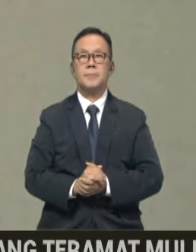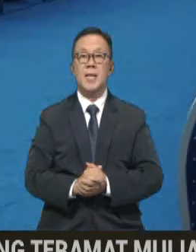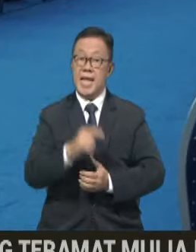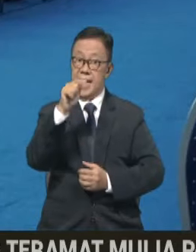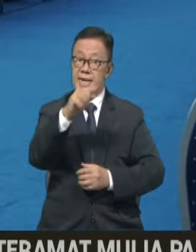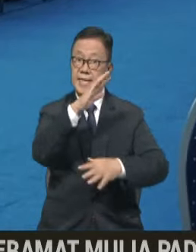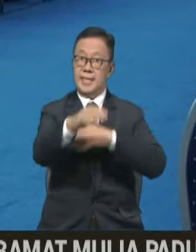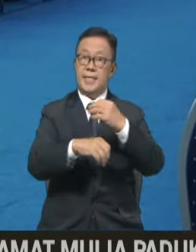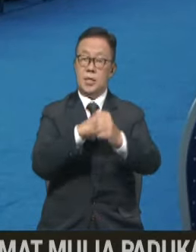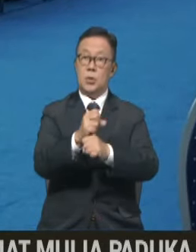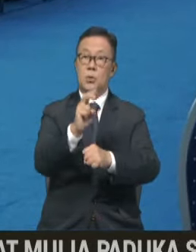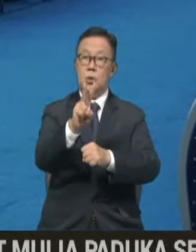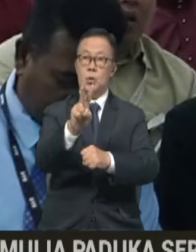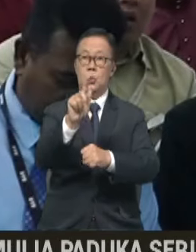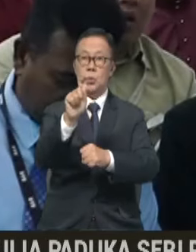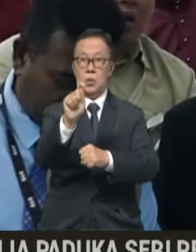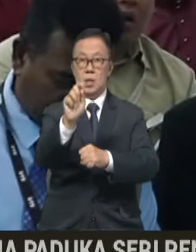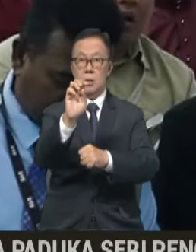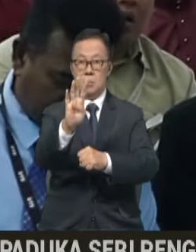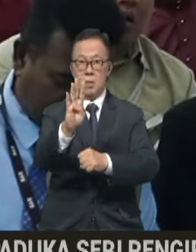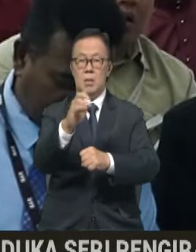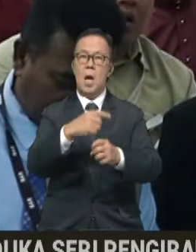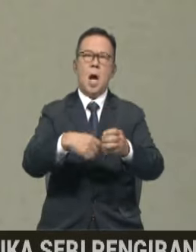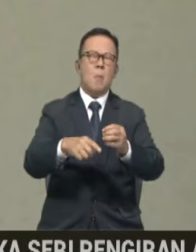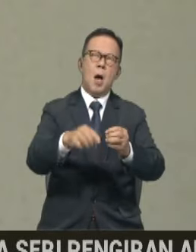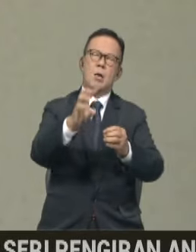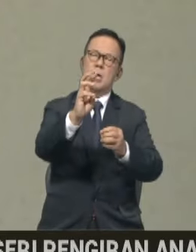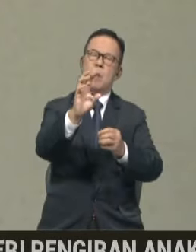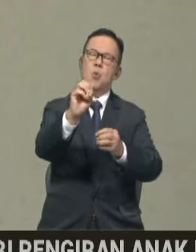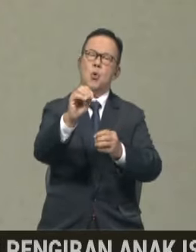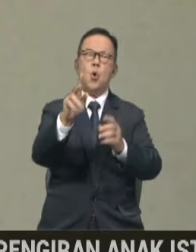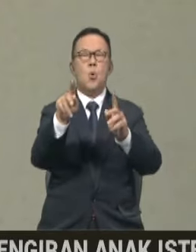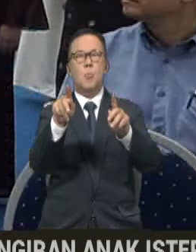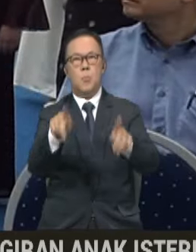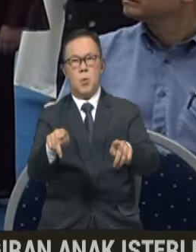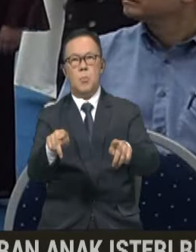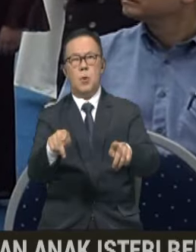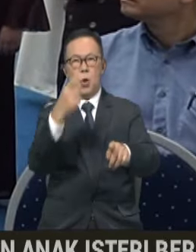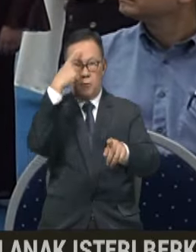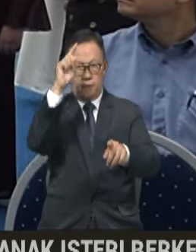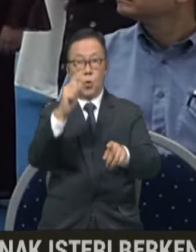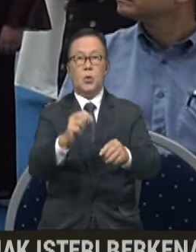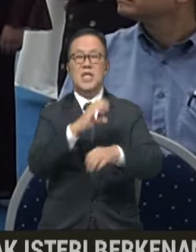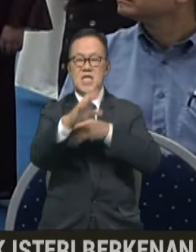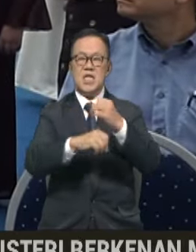Tahun ini, UTB mengalulukan 625 pelajar bagi pengambilan tahun akademik